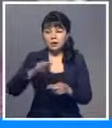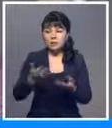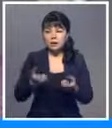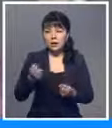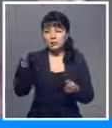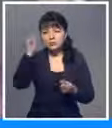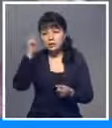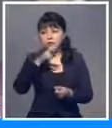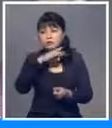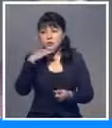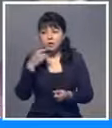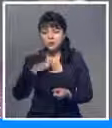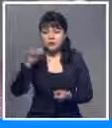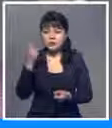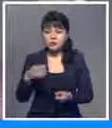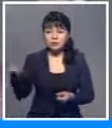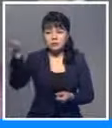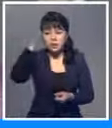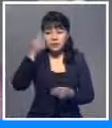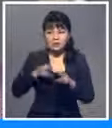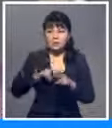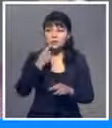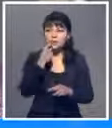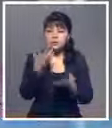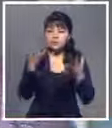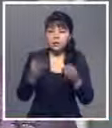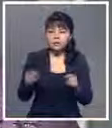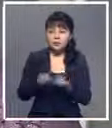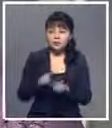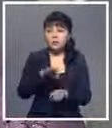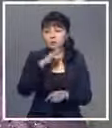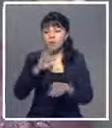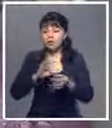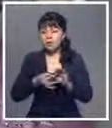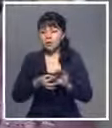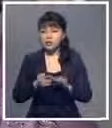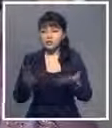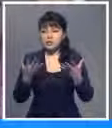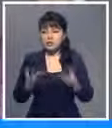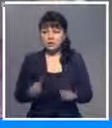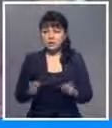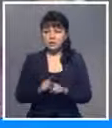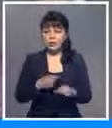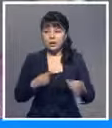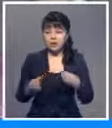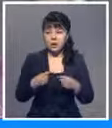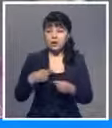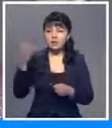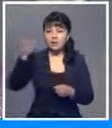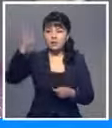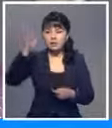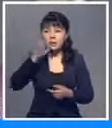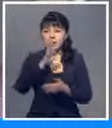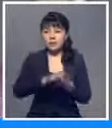сол соғыста еткен сондай қиыншылықтарды, басынан өткізген қиын күндерді кейінгі ұрпақтарда біле